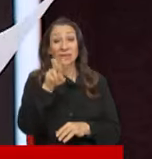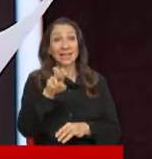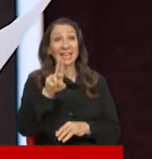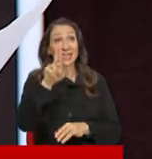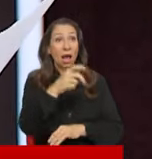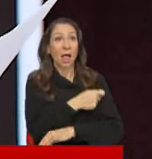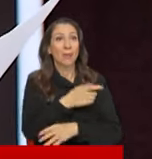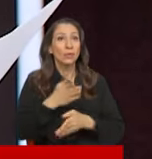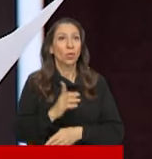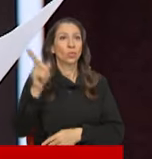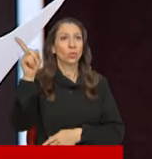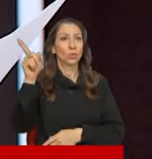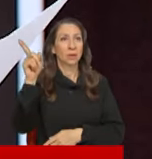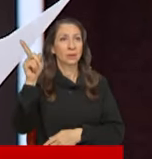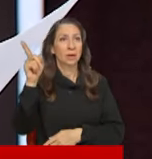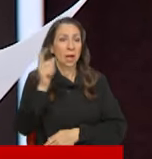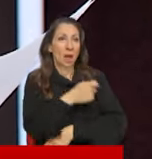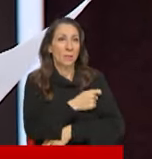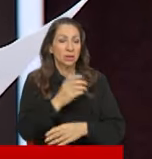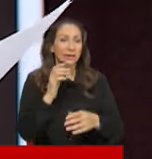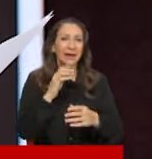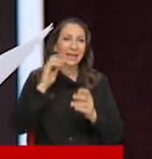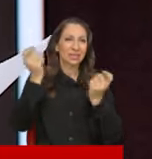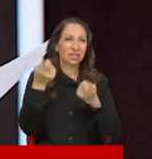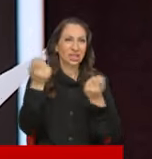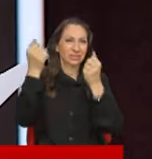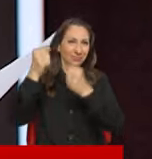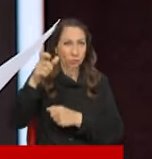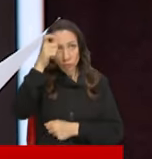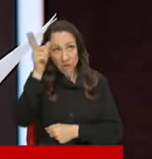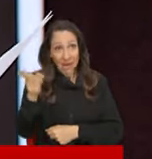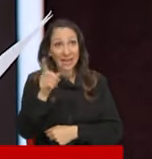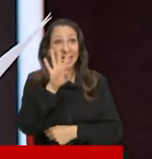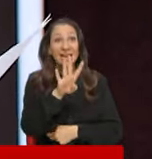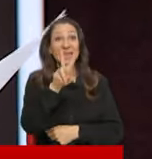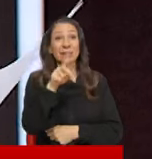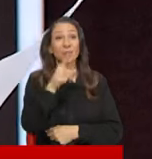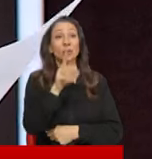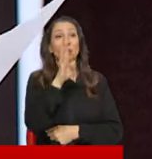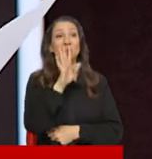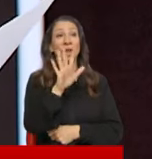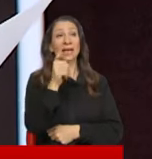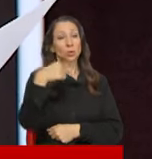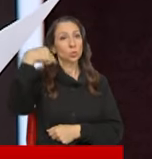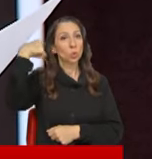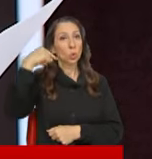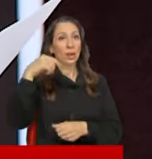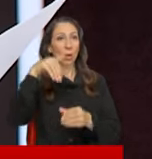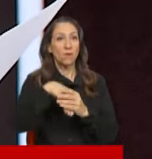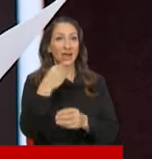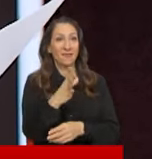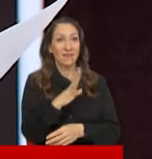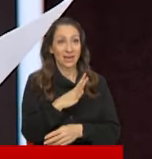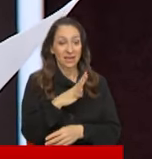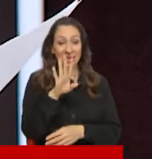7'si Almanya doğumlu Türkler Almanya'daki Gurbetçi e Türkler 42. 456 Suriyeli seçmen var